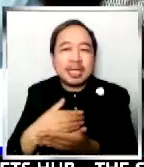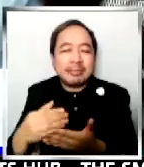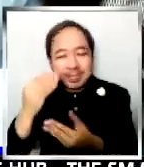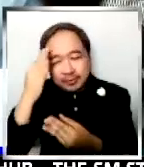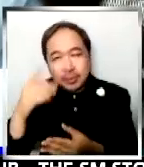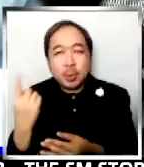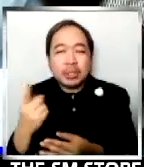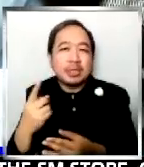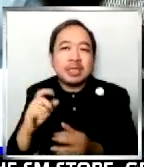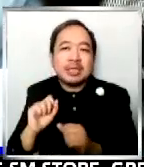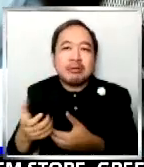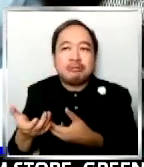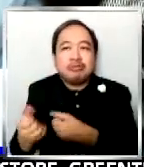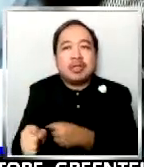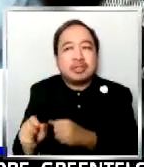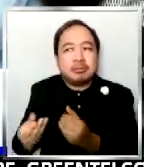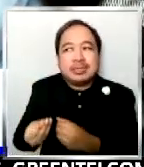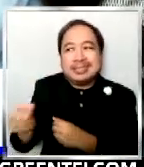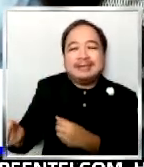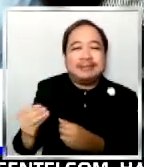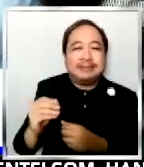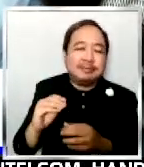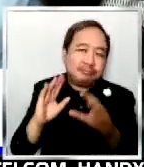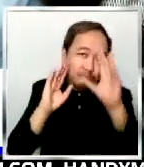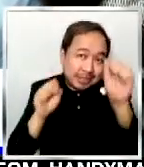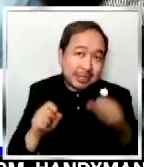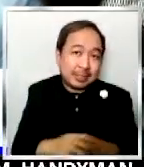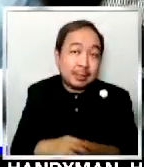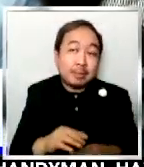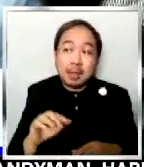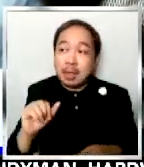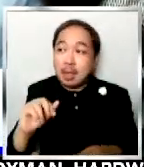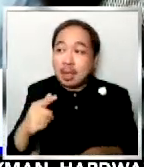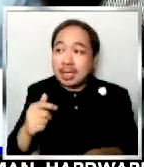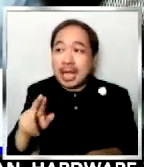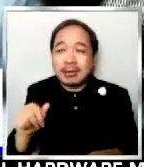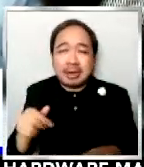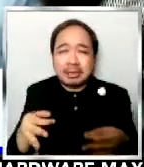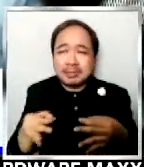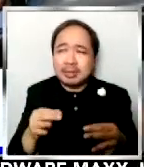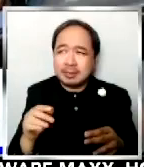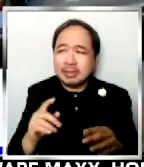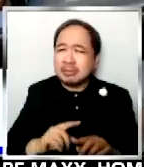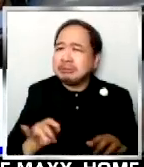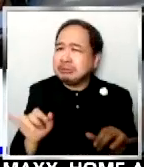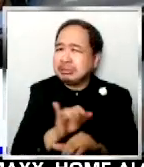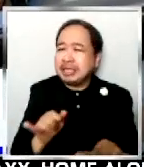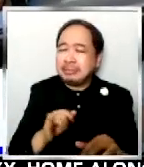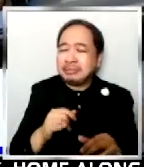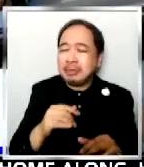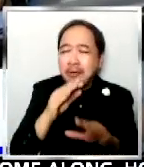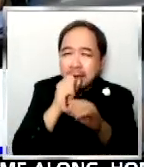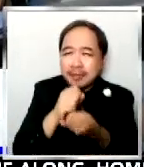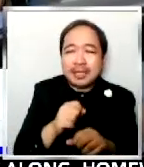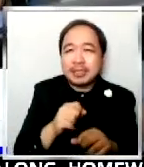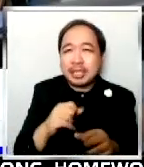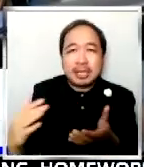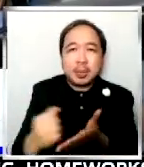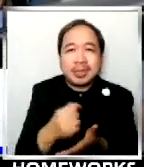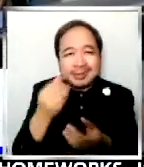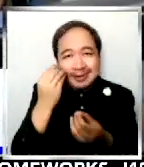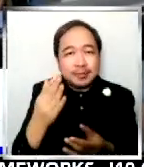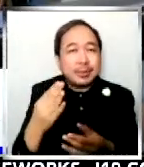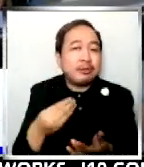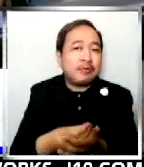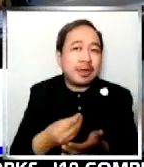pinagkakatiwalaan. Depensa rin ni Angara, halos wala naman daw itong ipinagbago sa Confidential and Intelligence Fund ng nakaraang administrasyon na